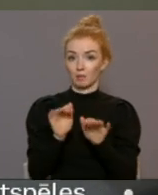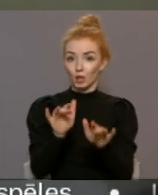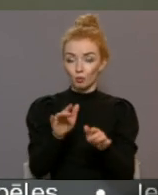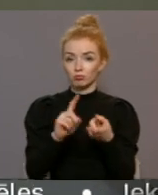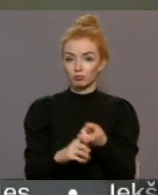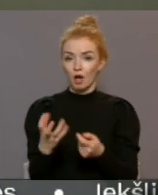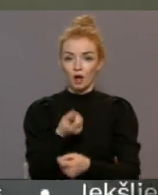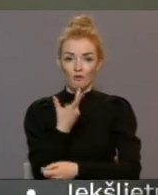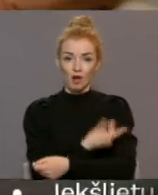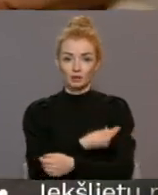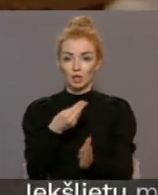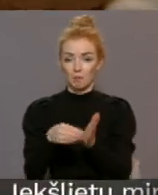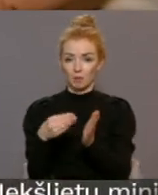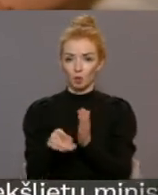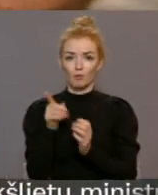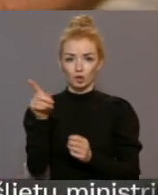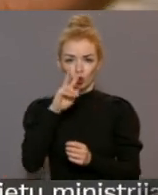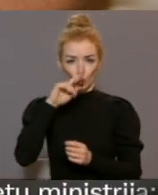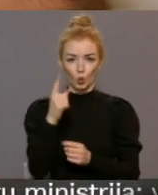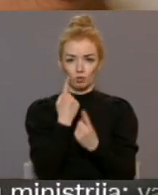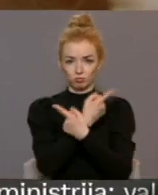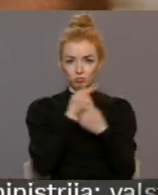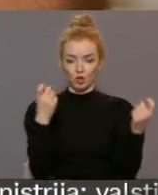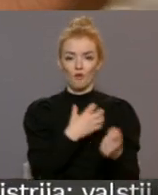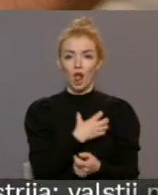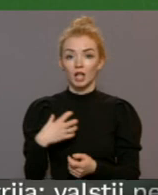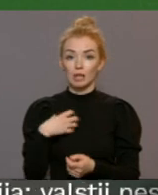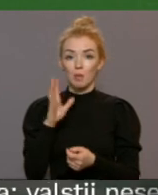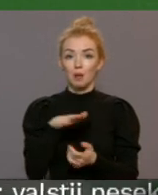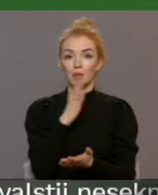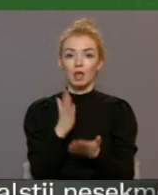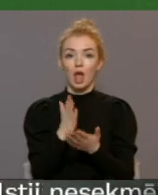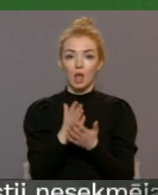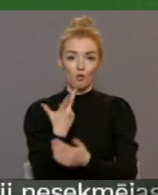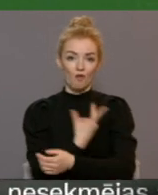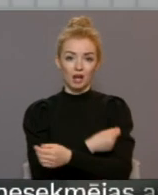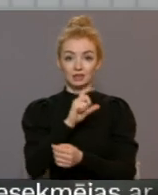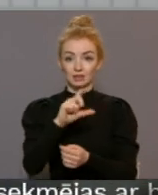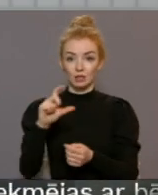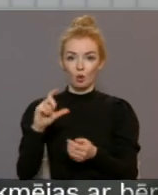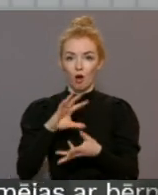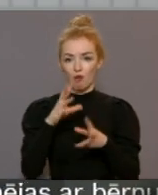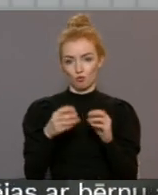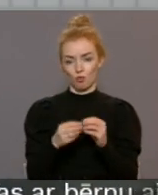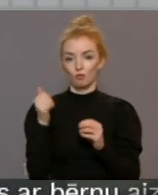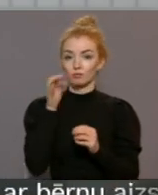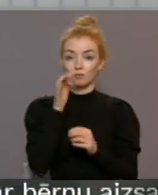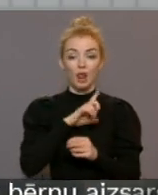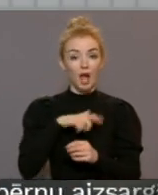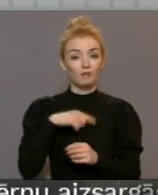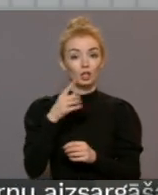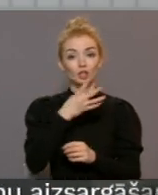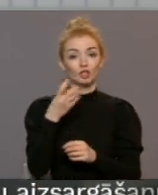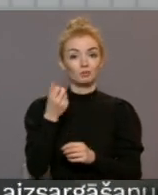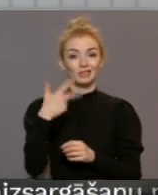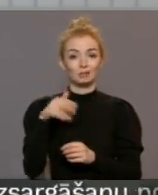saistībā ar vakcīnu iepirkumiem. Viņš kļūdaini informējis valdības pārstāvjus par pieejamo vakcīnu apjomu. Latvijai ir pieejams nevis